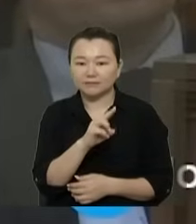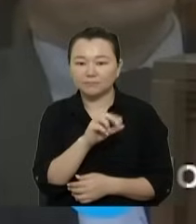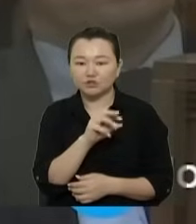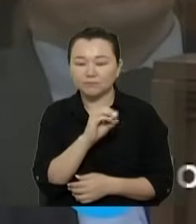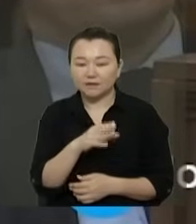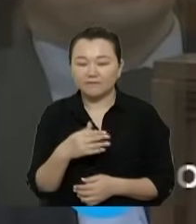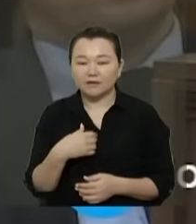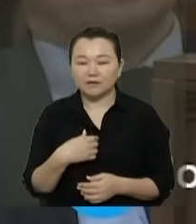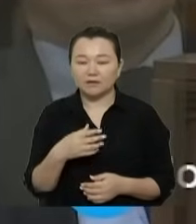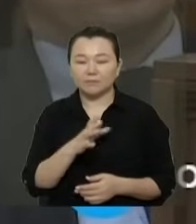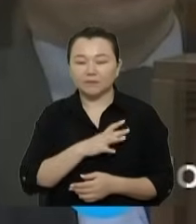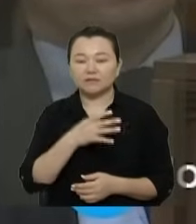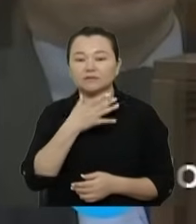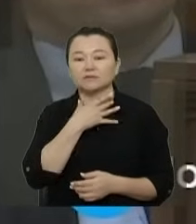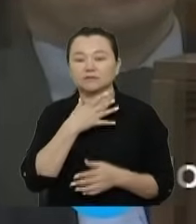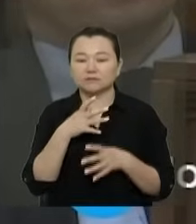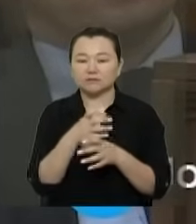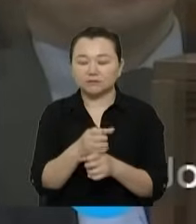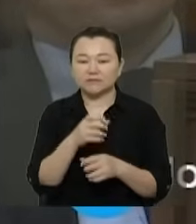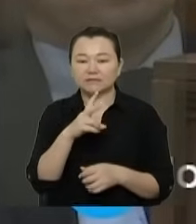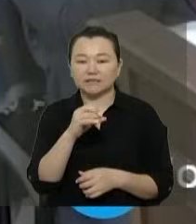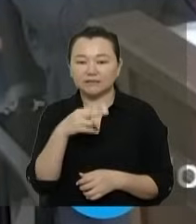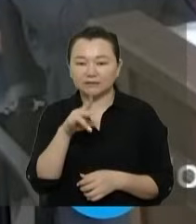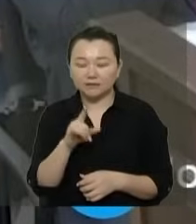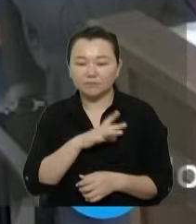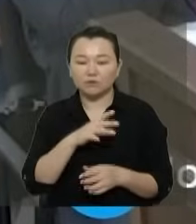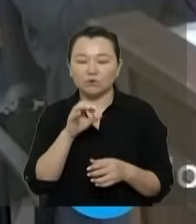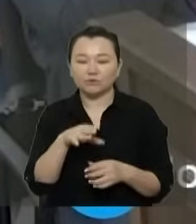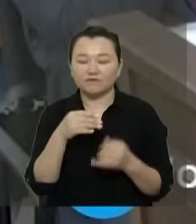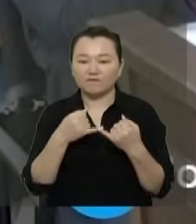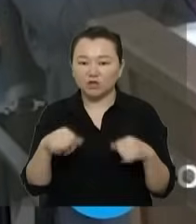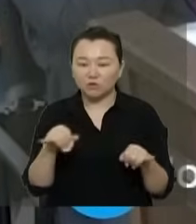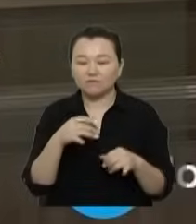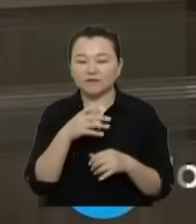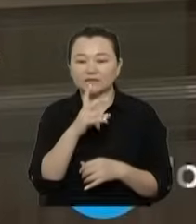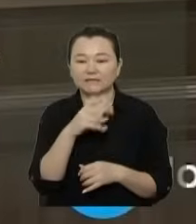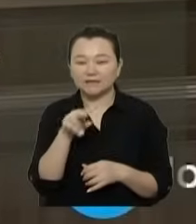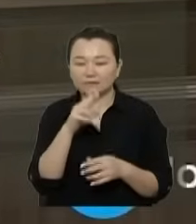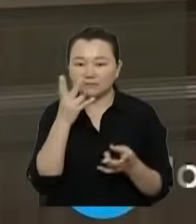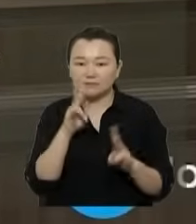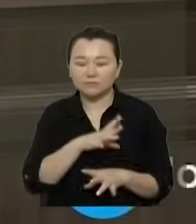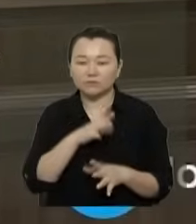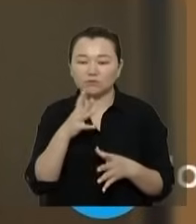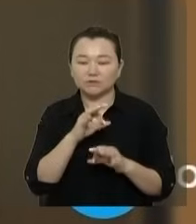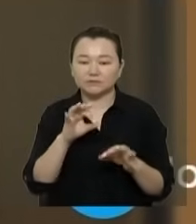нее с левой стороны здесь были следы от удушья, следы от веревок. Какие подробности сообщила помощница погибшей?